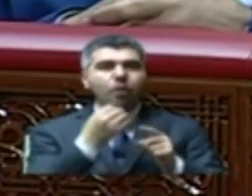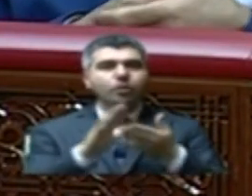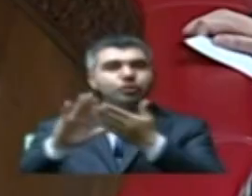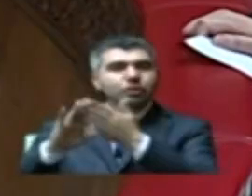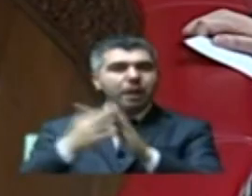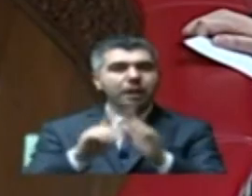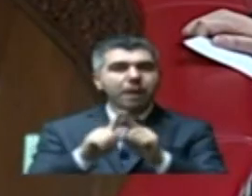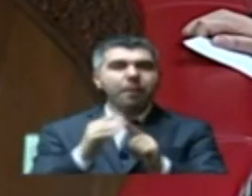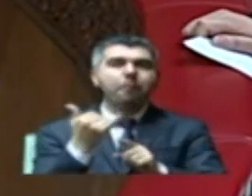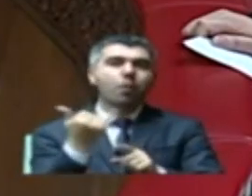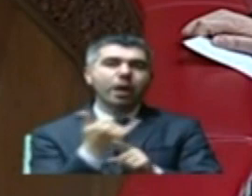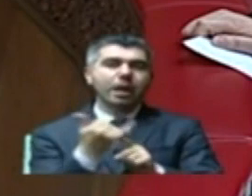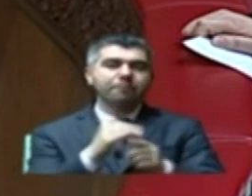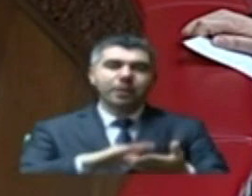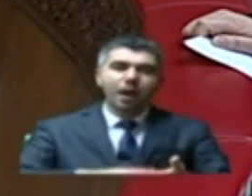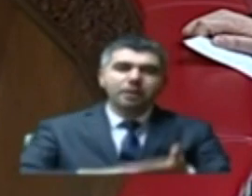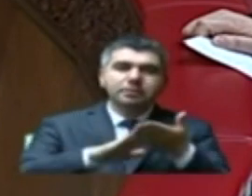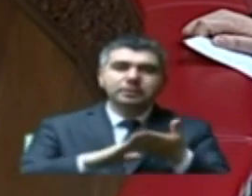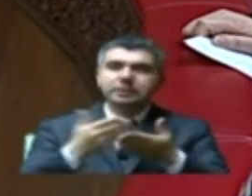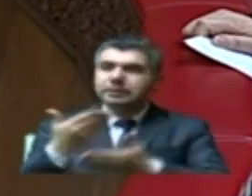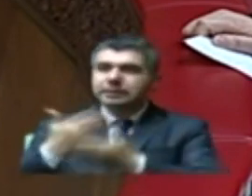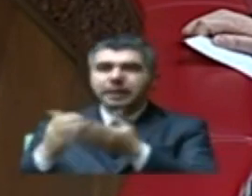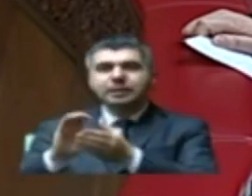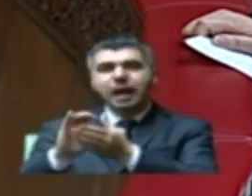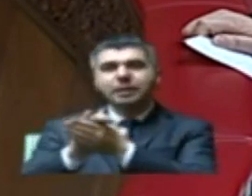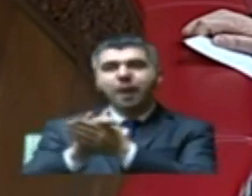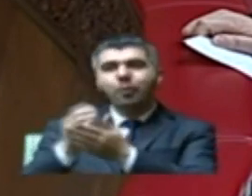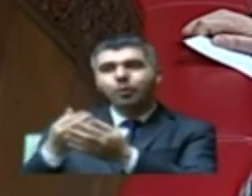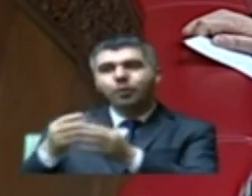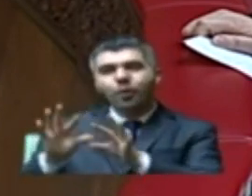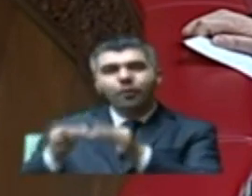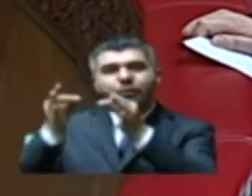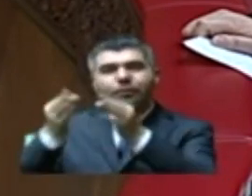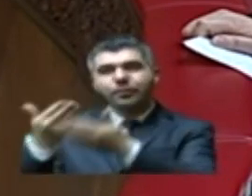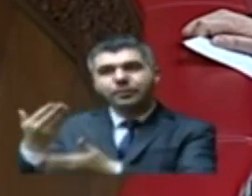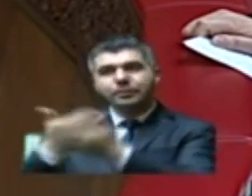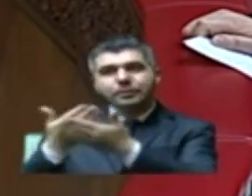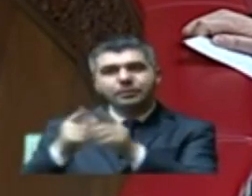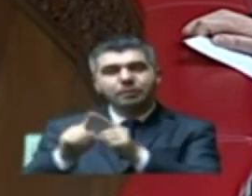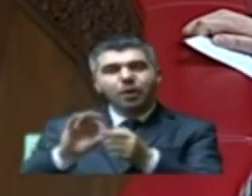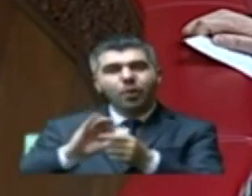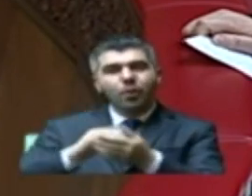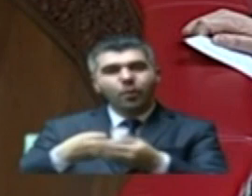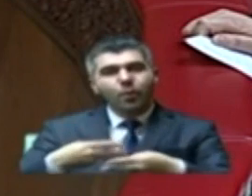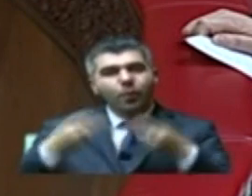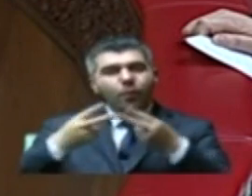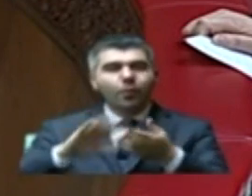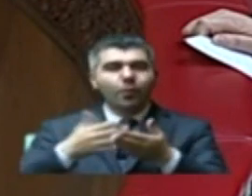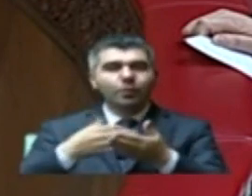أساسية ورافعة أساسية للاقتصاد الاجتماعي والتضامني، وهو كذلك رافعة كما سمينا في الحملة الوطنية التي